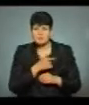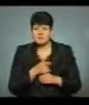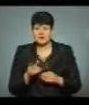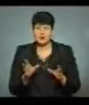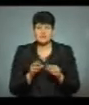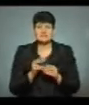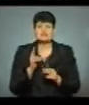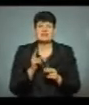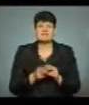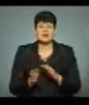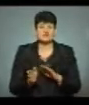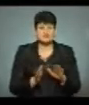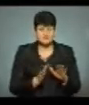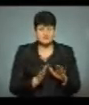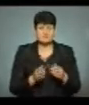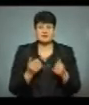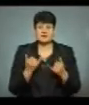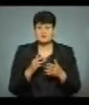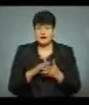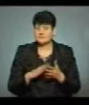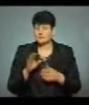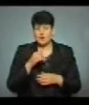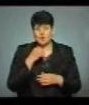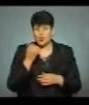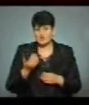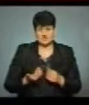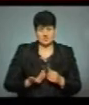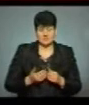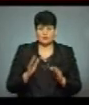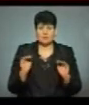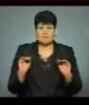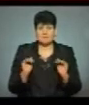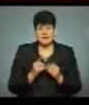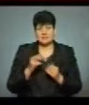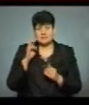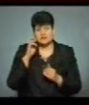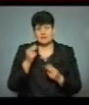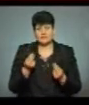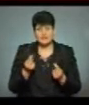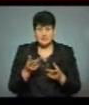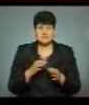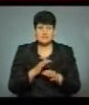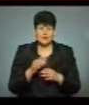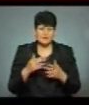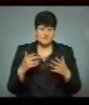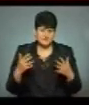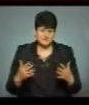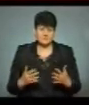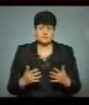громад завершується. Громади перейдуть, так би мовити, в доросле життя. Тобто буде менше державного фінансування, державної підтримки, проєктів і таке